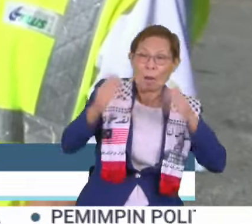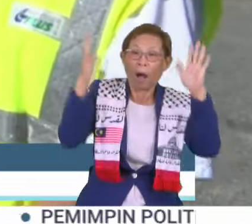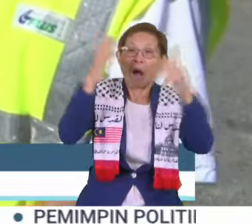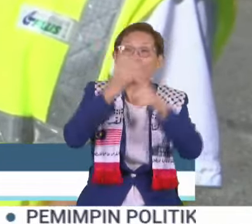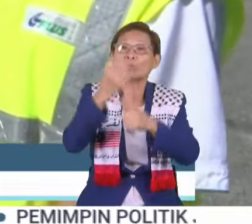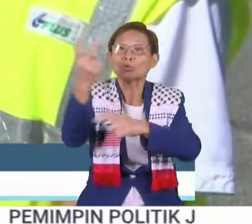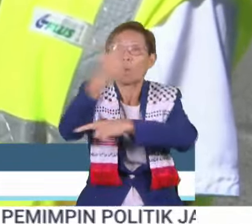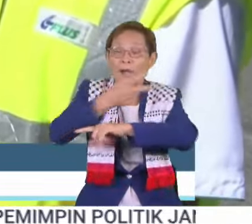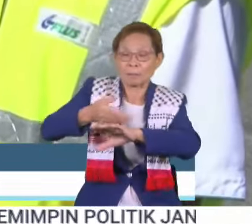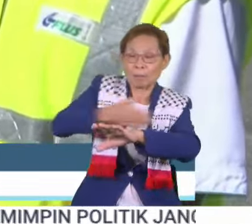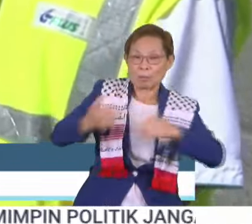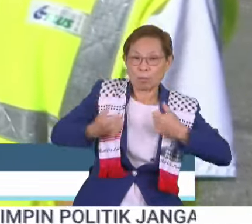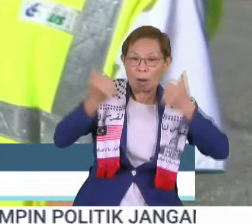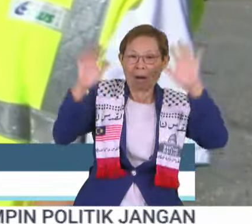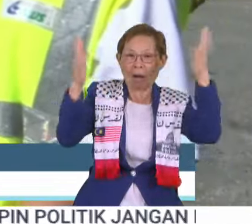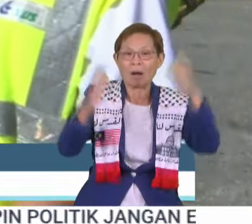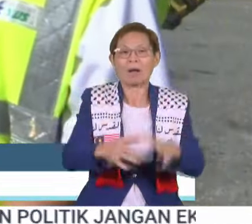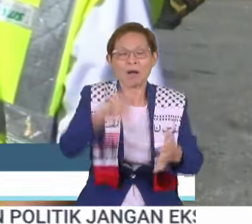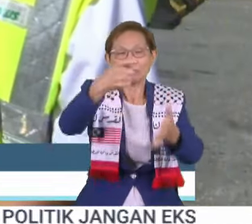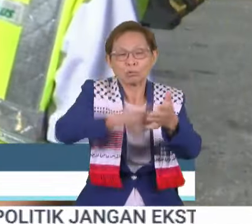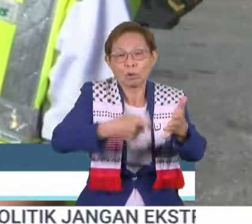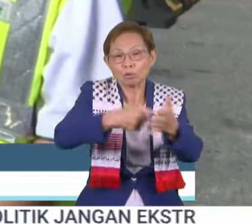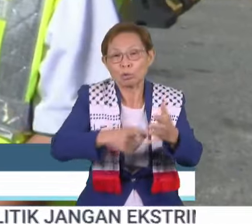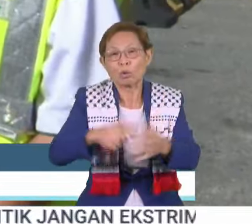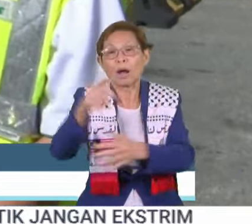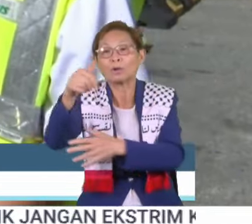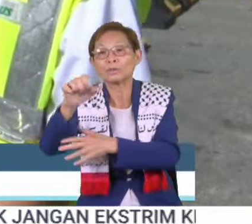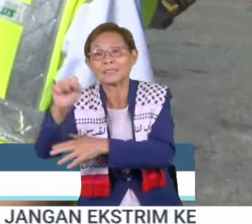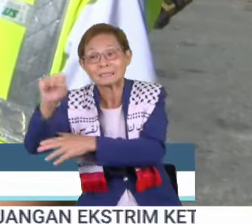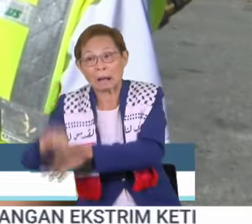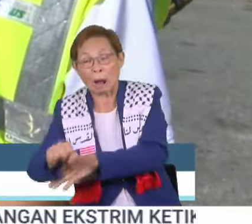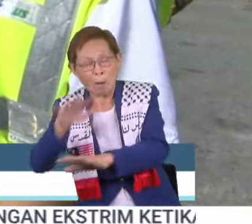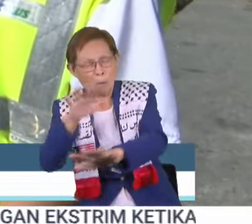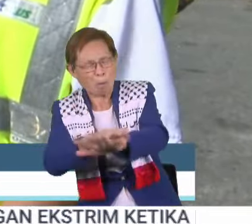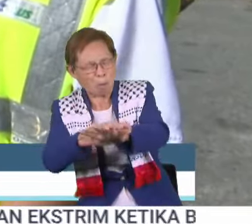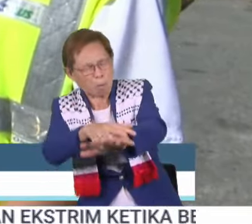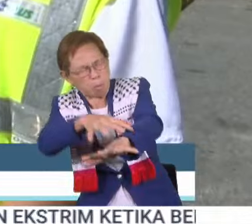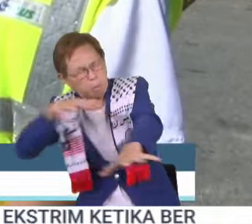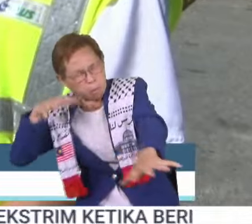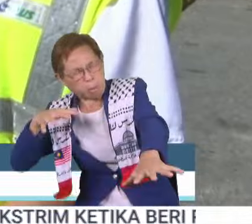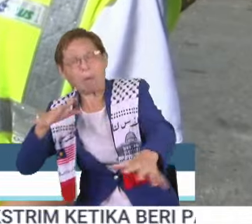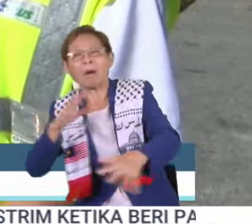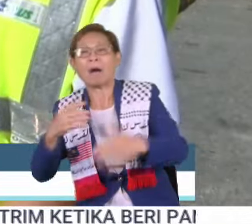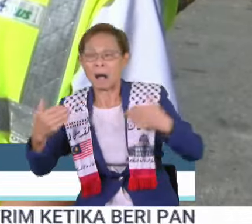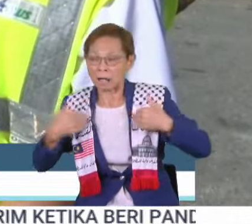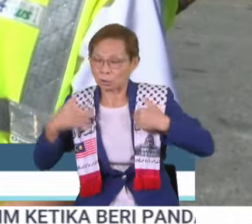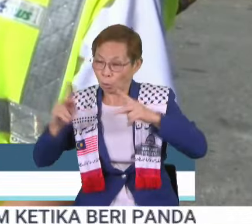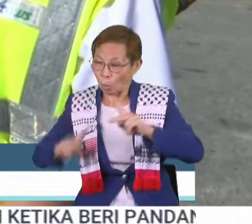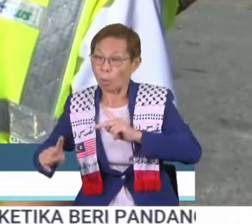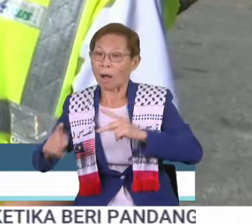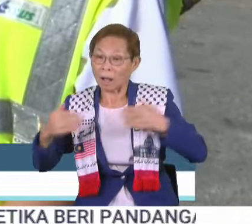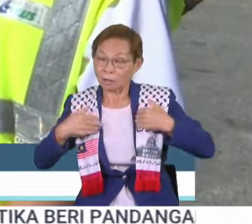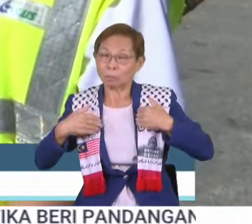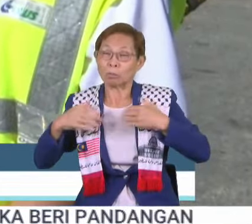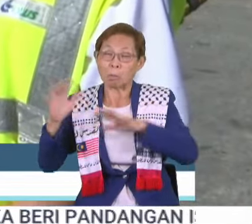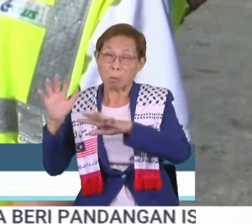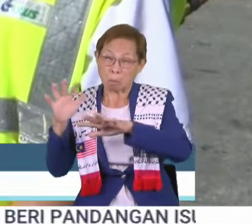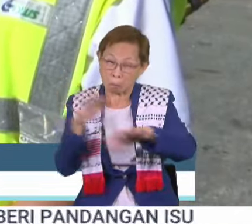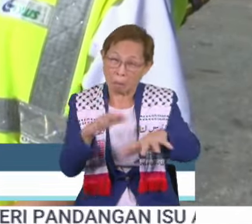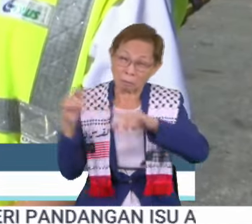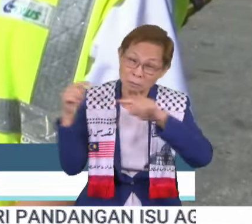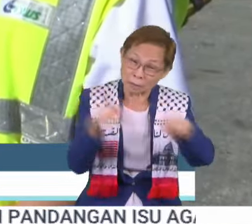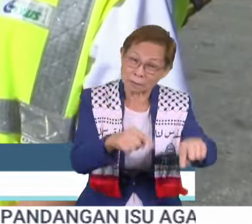raya, Plaza Tu Alostar Selatan ni agak sesak dengan kenderaan. Selain daripada orang nak datang ke Alostar, orang ramai juga